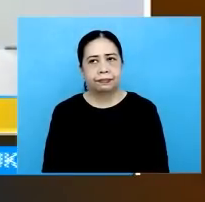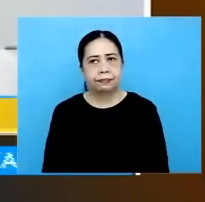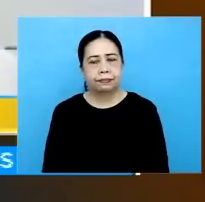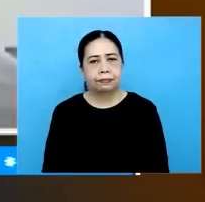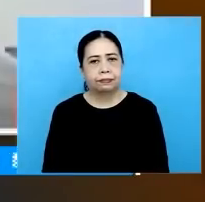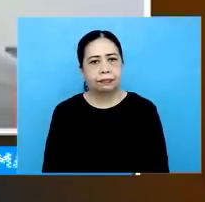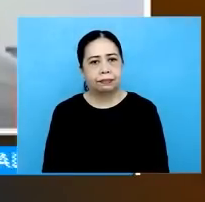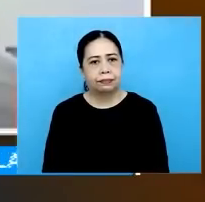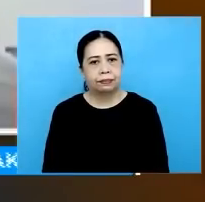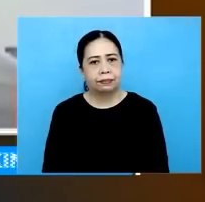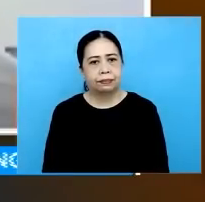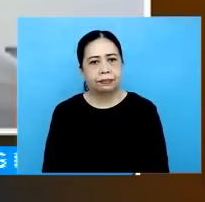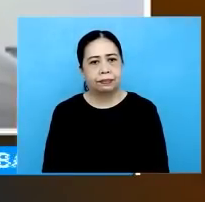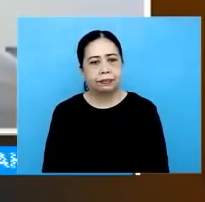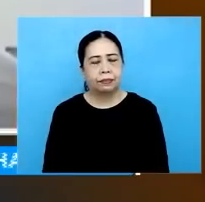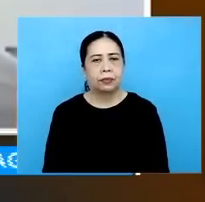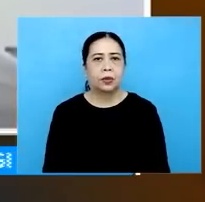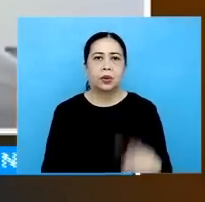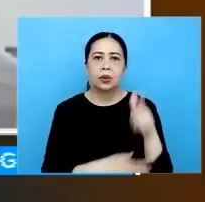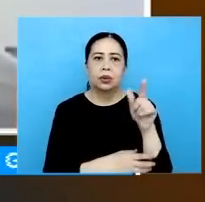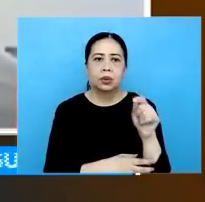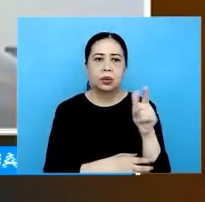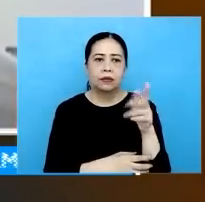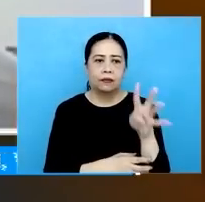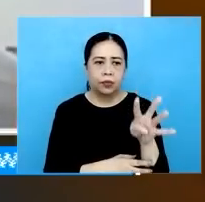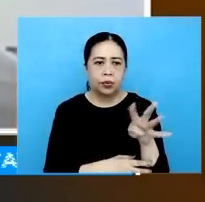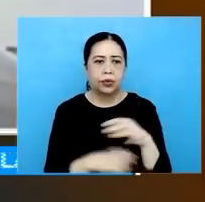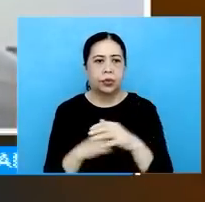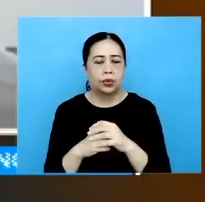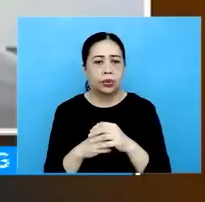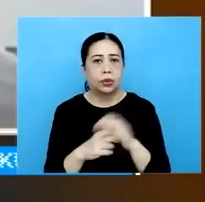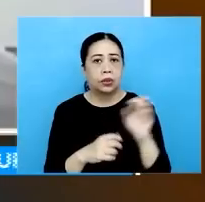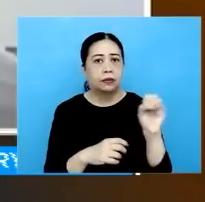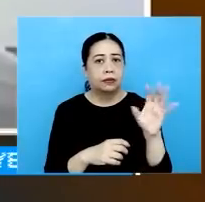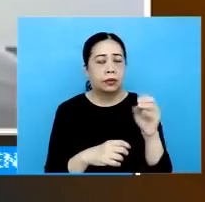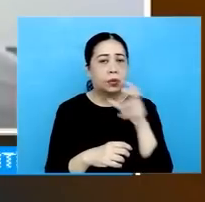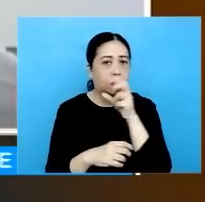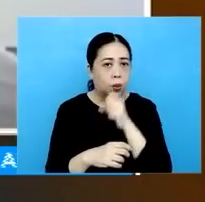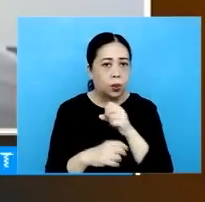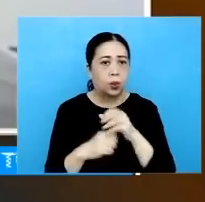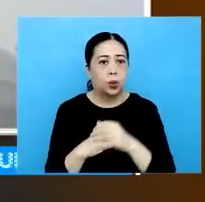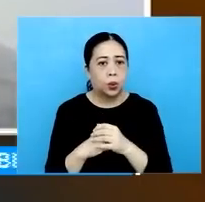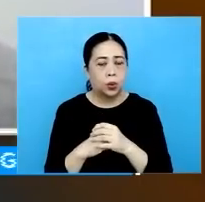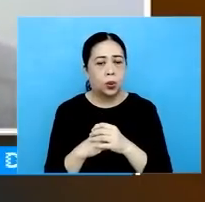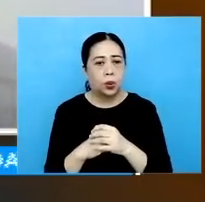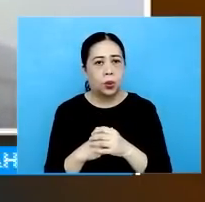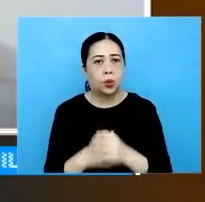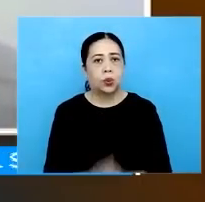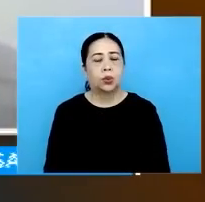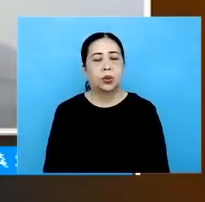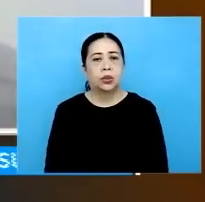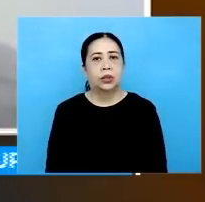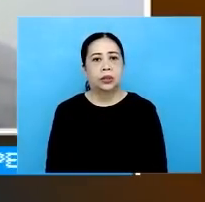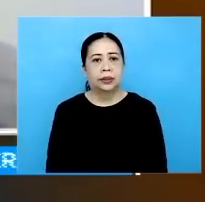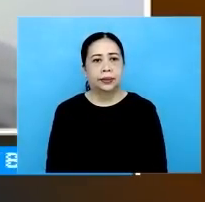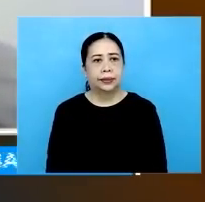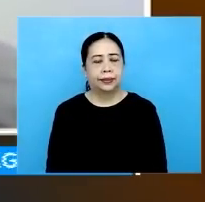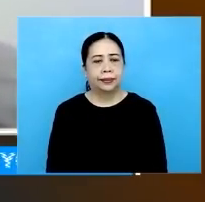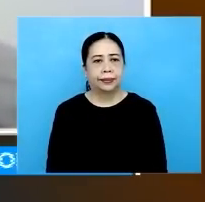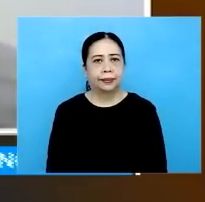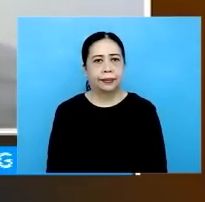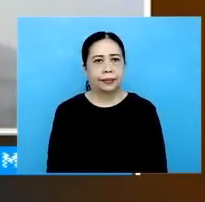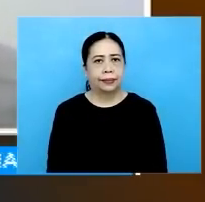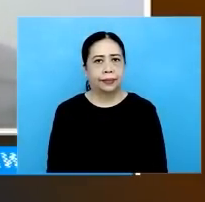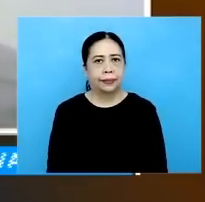16, 22, and 24. Yung 16 years old po ay dead on arrival while